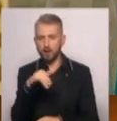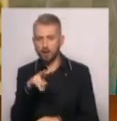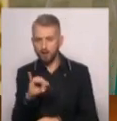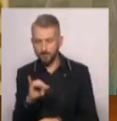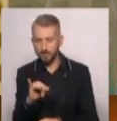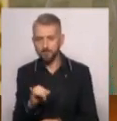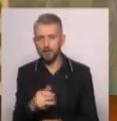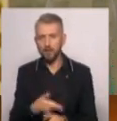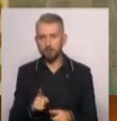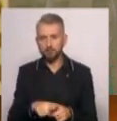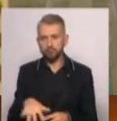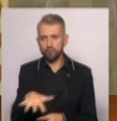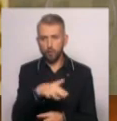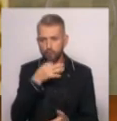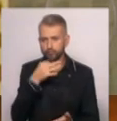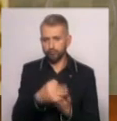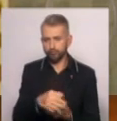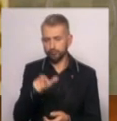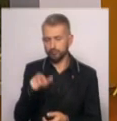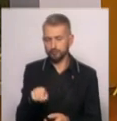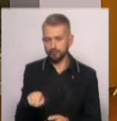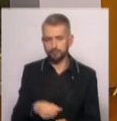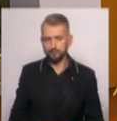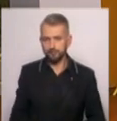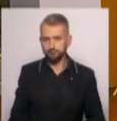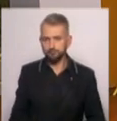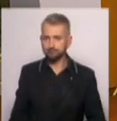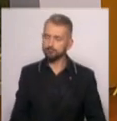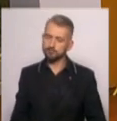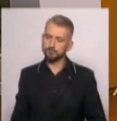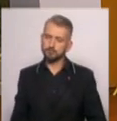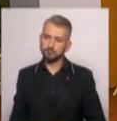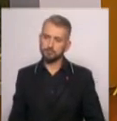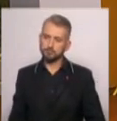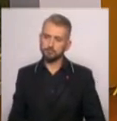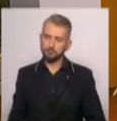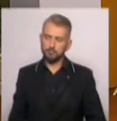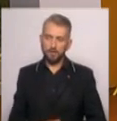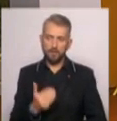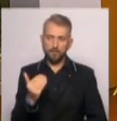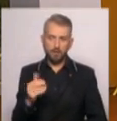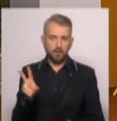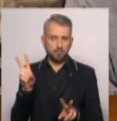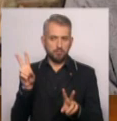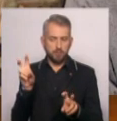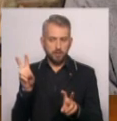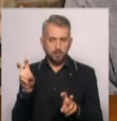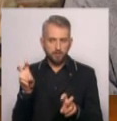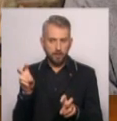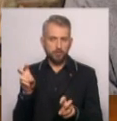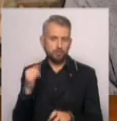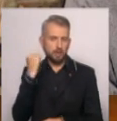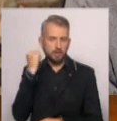профільна частина столиці, якою опікується пан Сергій Харчук. Отже, пане Сергію, вас дійсно називають і надалі ідейним